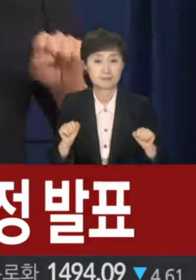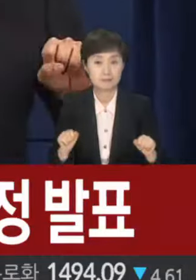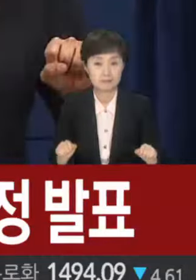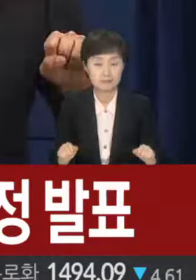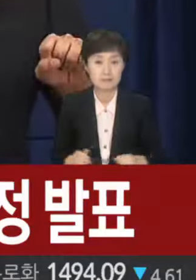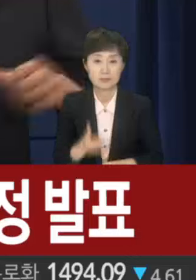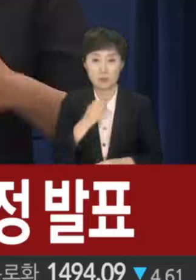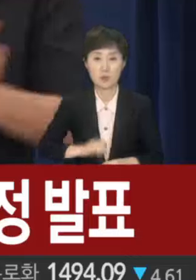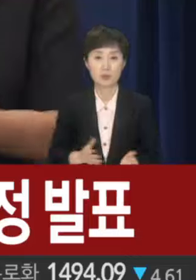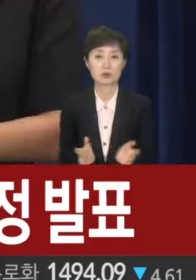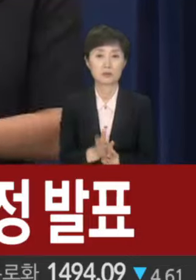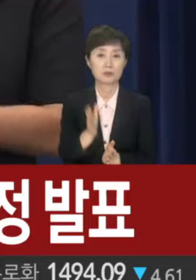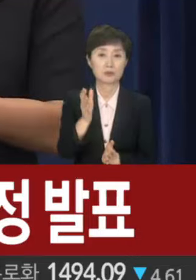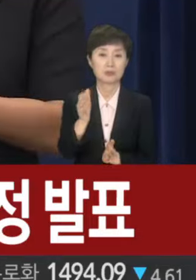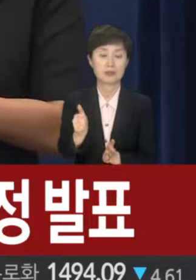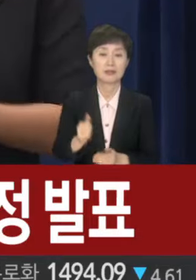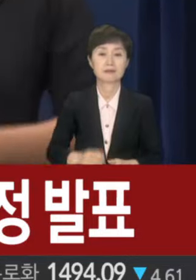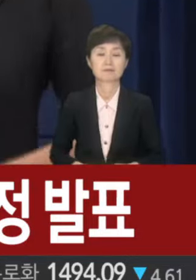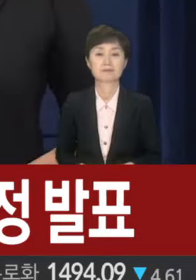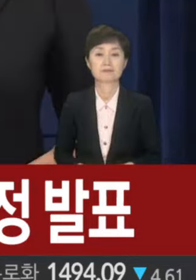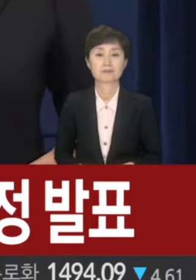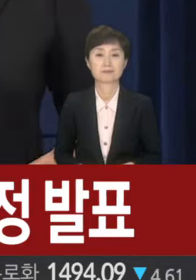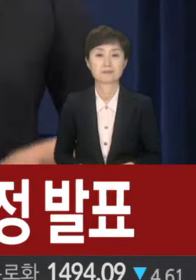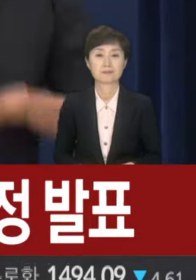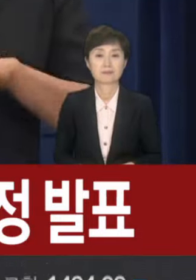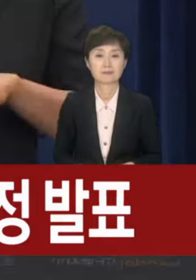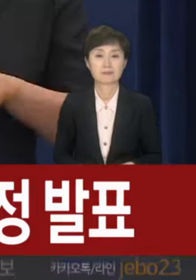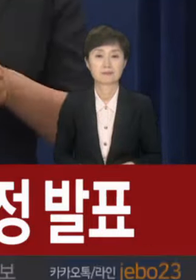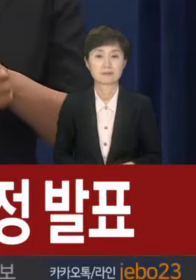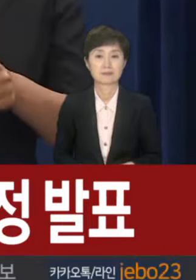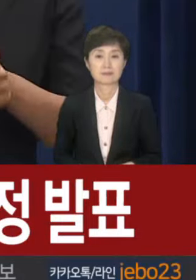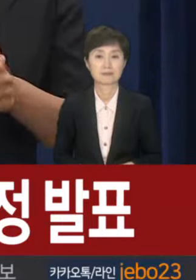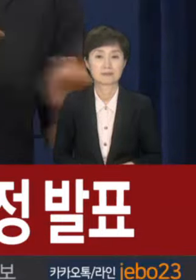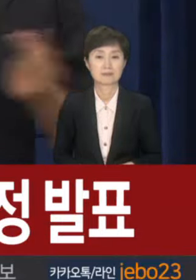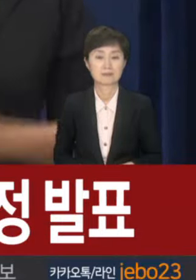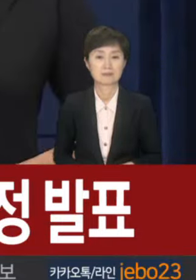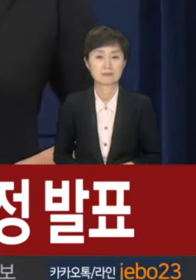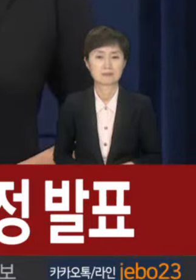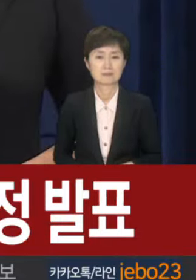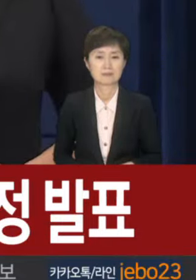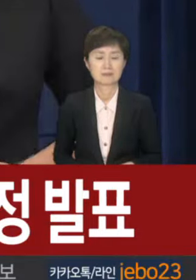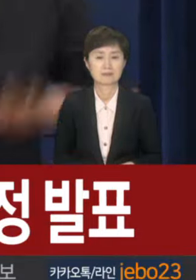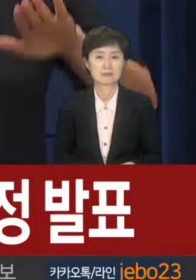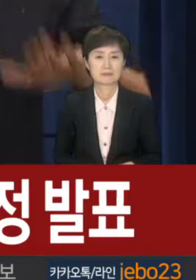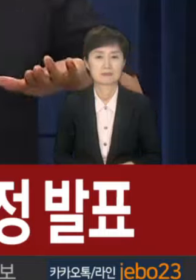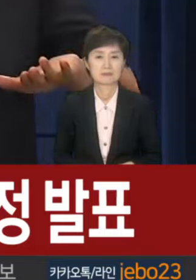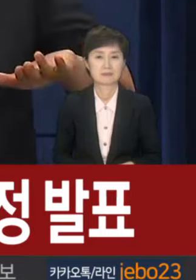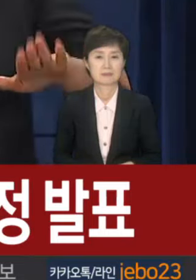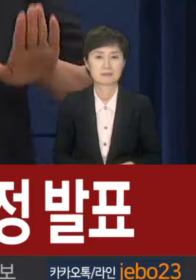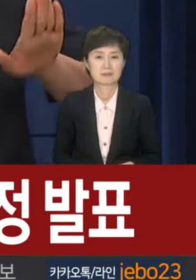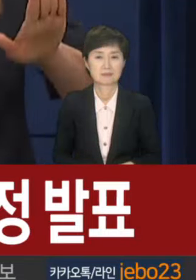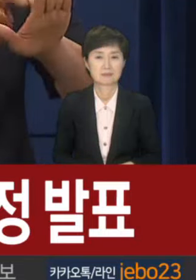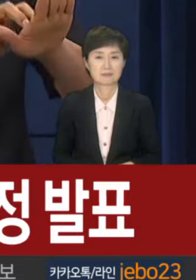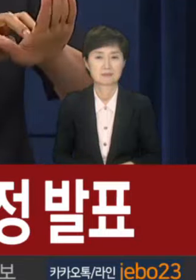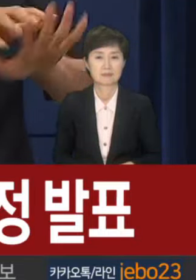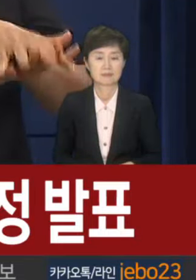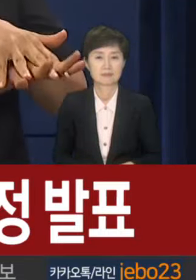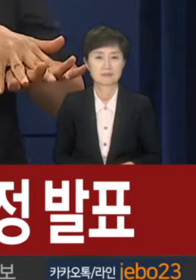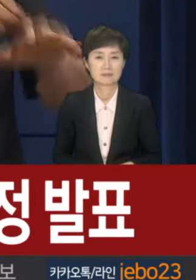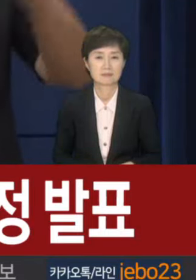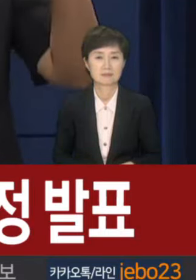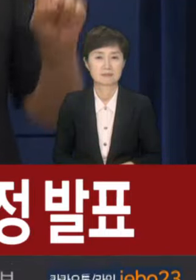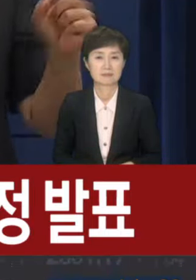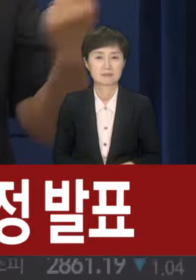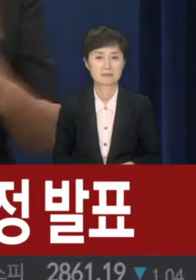안녕하십니까. 보건복지부 장관입니다. 전공이 집단 행동으로 비상진료 체계를 운영한 지 5개월에